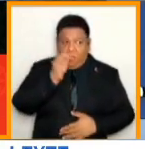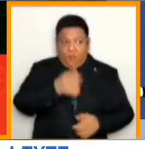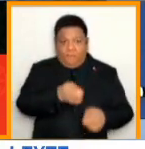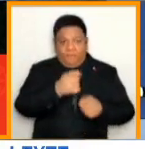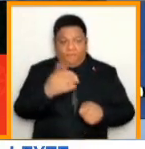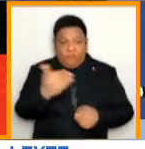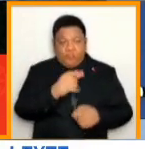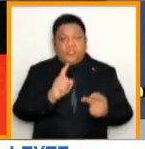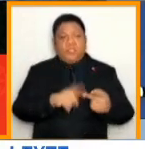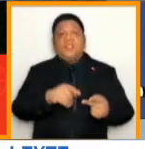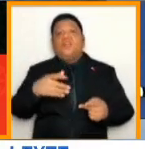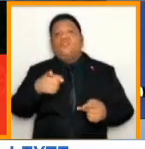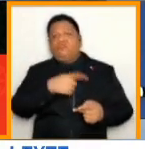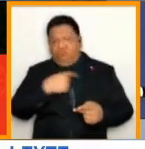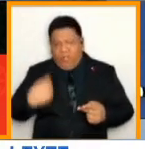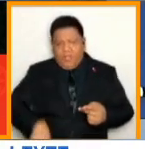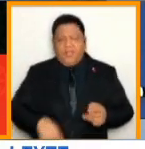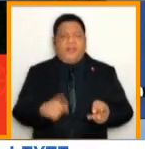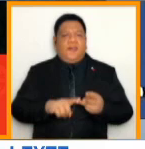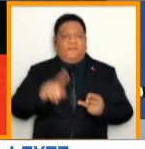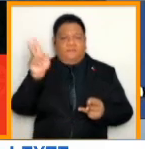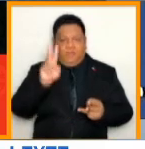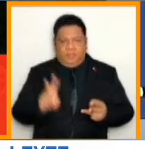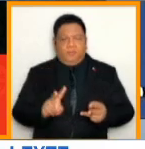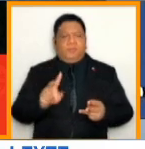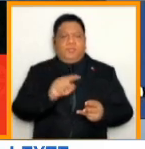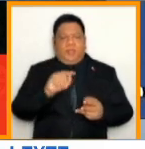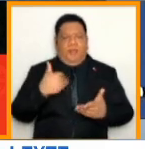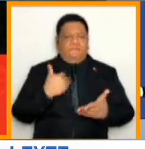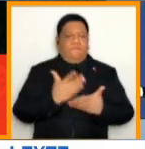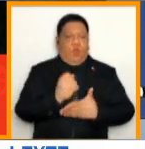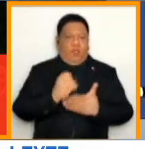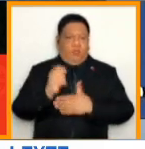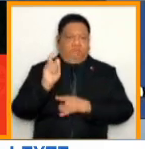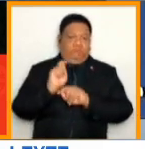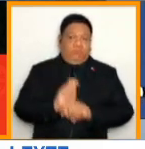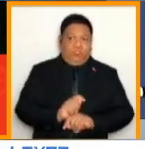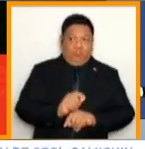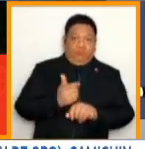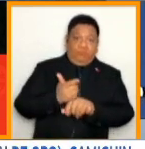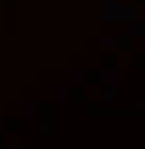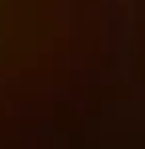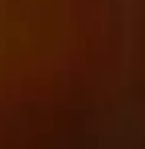Vietnamese, yung mga merong traditional fishing rights. So huwag niya pong sisihin ang presidente.